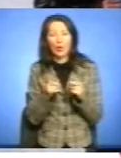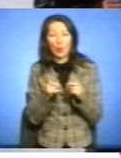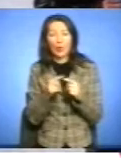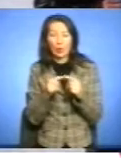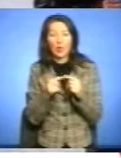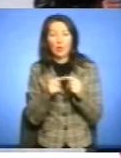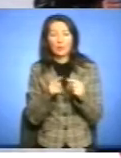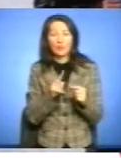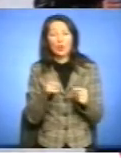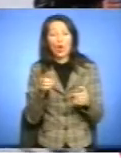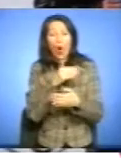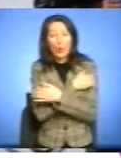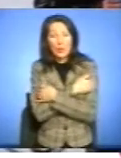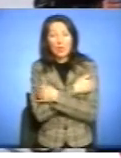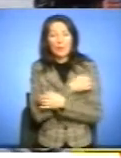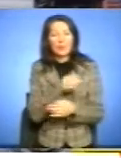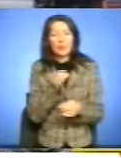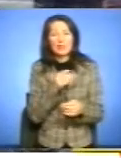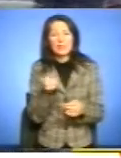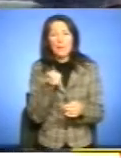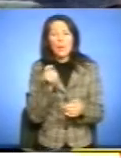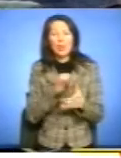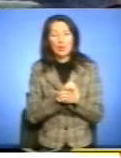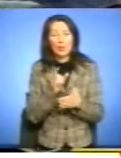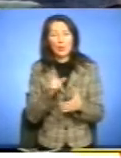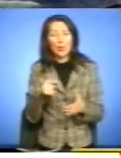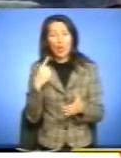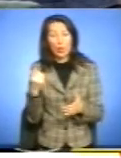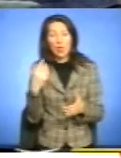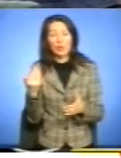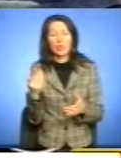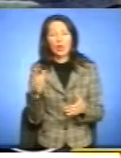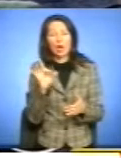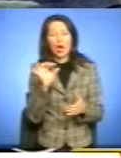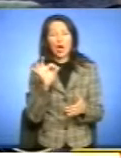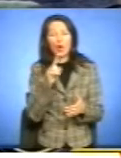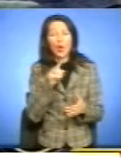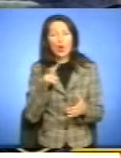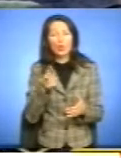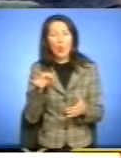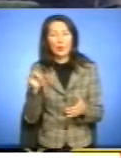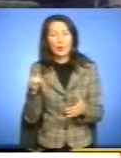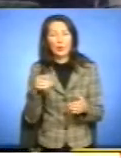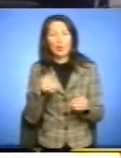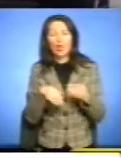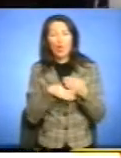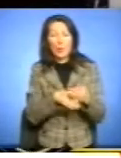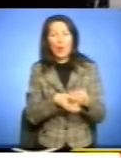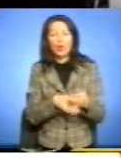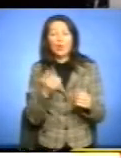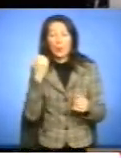із малознайомими людьми, то одних вони розкомплексовують, допомагають подолати психологічний бар'єр, інших –